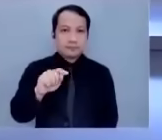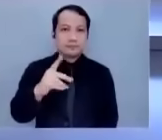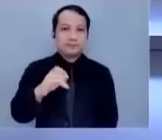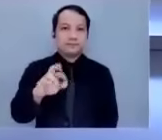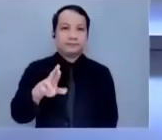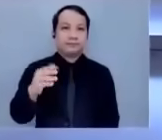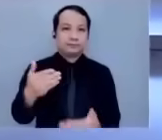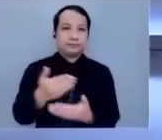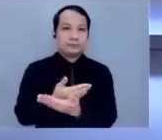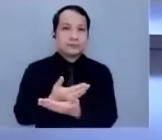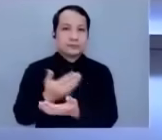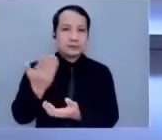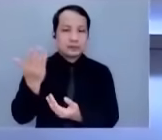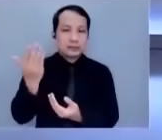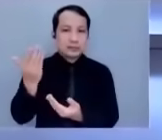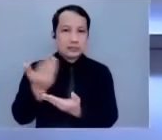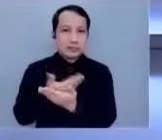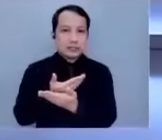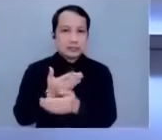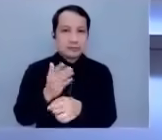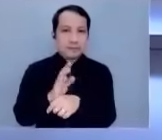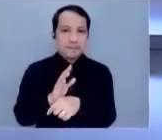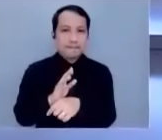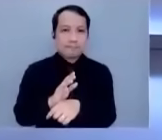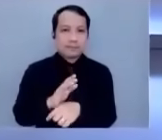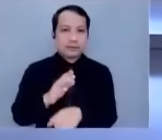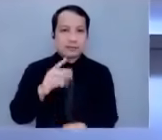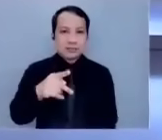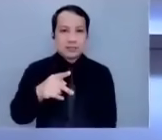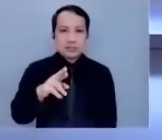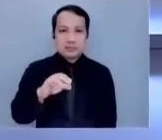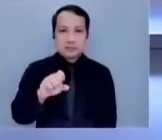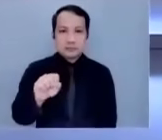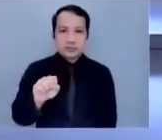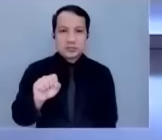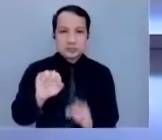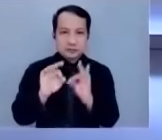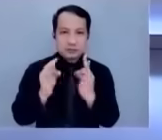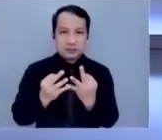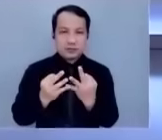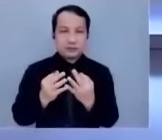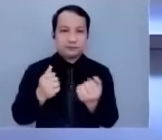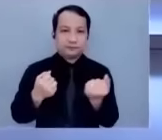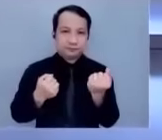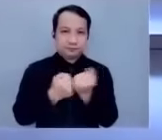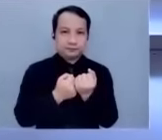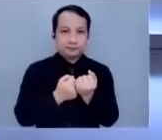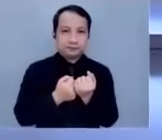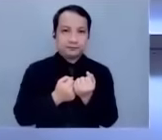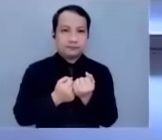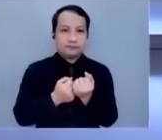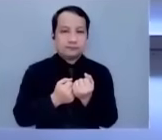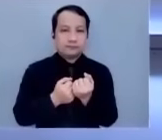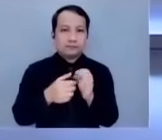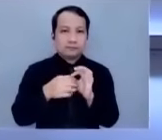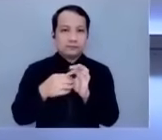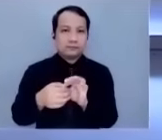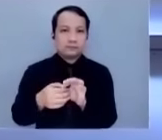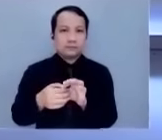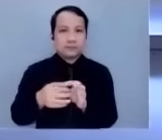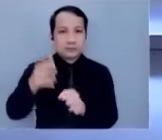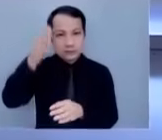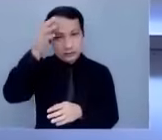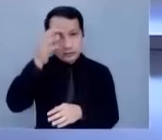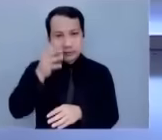upcoming setcom na the per family Syempre all out ang suporta ng kanilang co-stars at mga magulang na